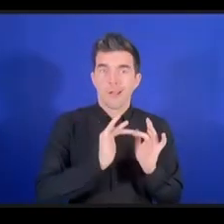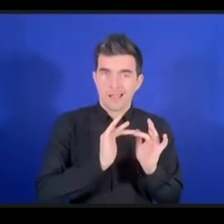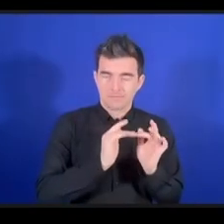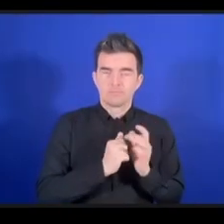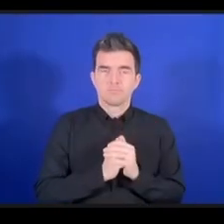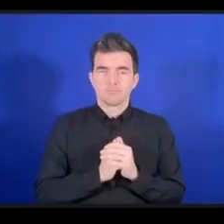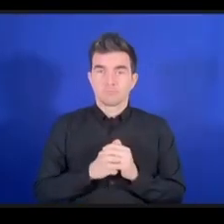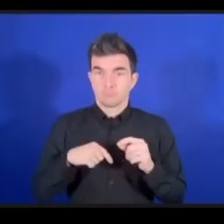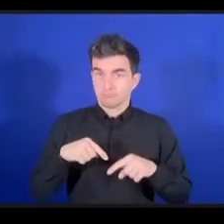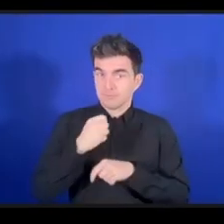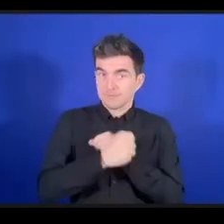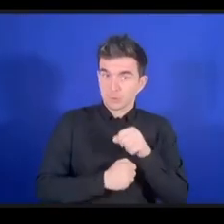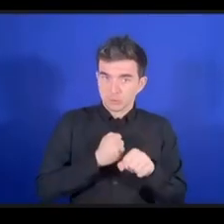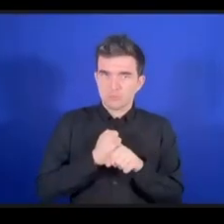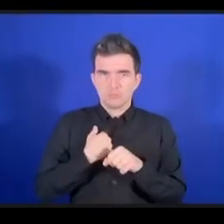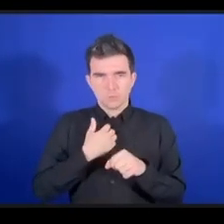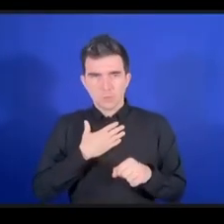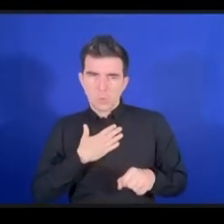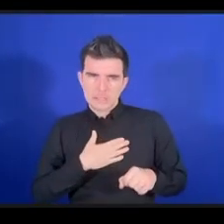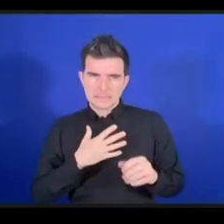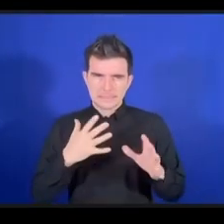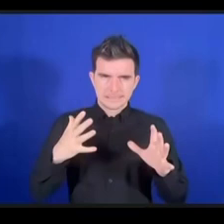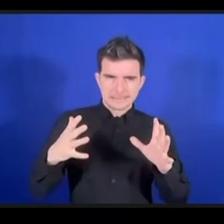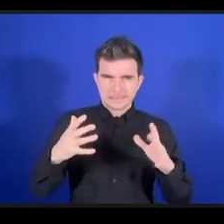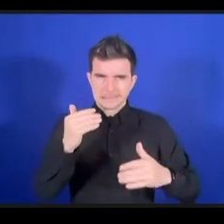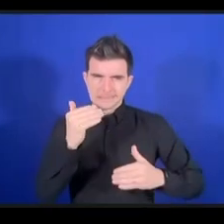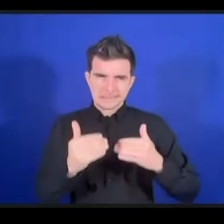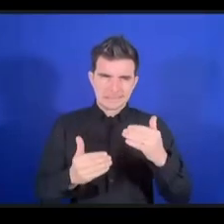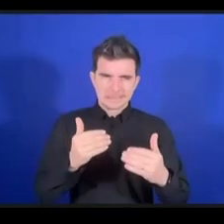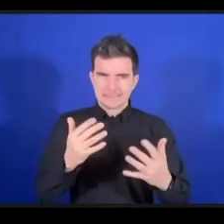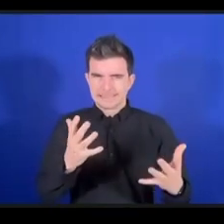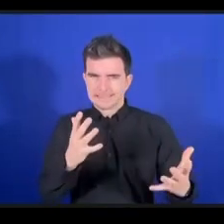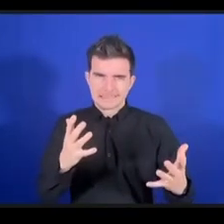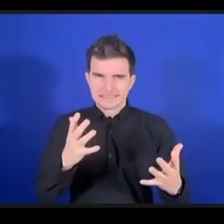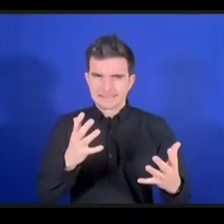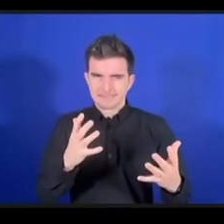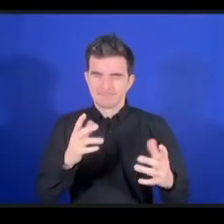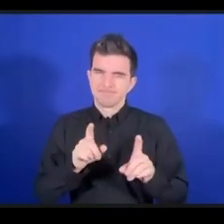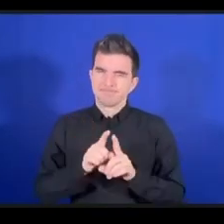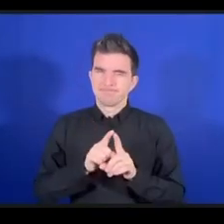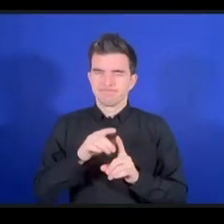又开始做一个视频帮助残障人士，